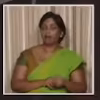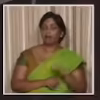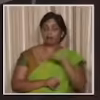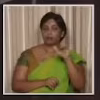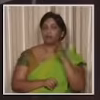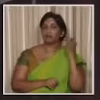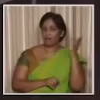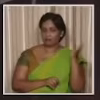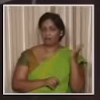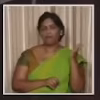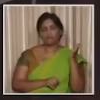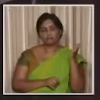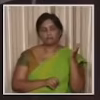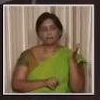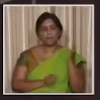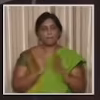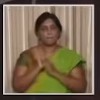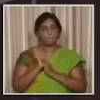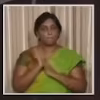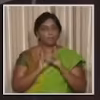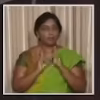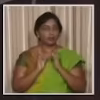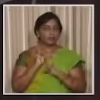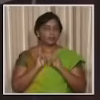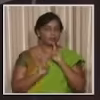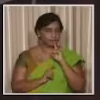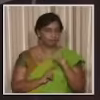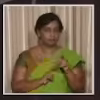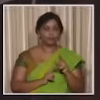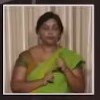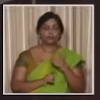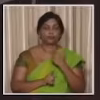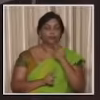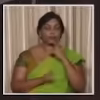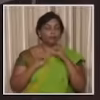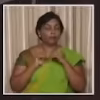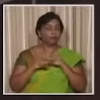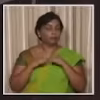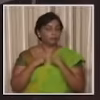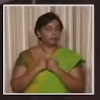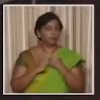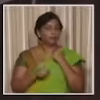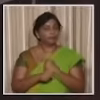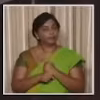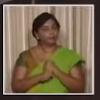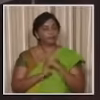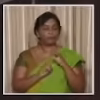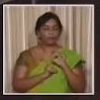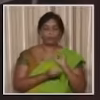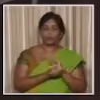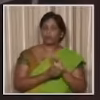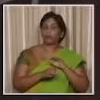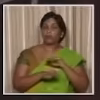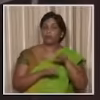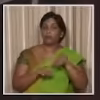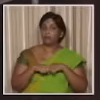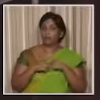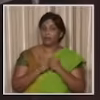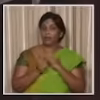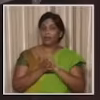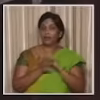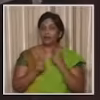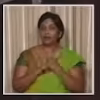ප්‍රමාණයක් තියෙනවයි කියලා මහවැලි අමාත්‍යංශය කියනවා වතු සමාගම් වල රාජ්‍ය සහ පෞද්ගලික වතු සමාගම් වල